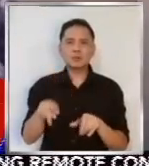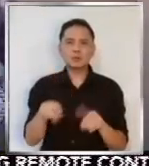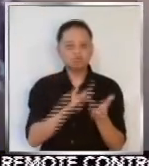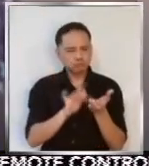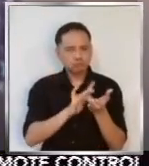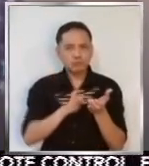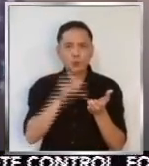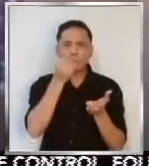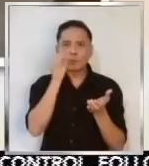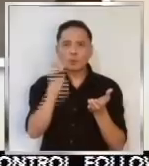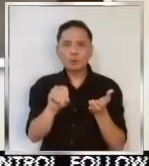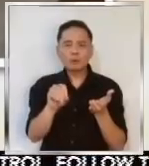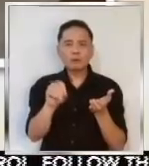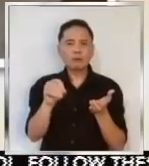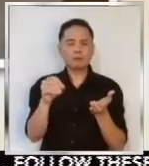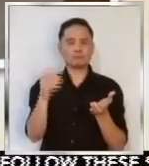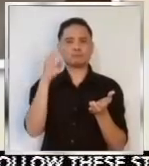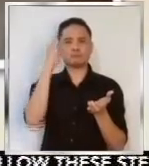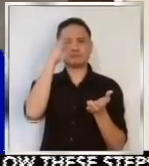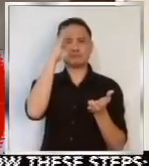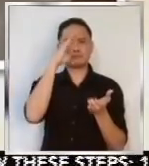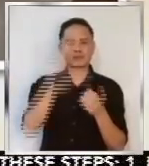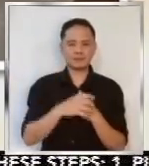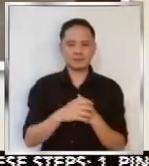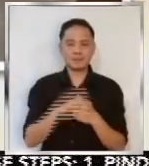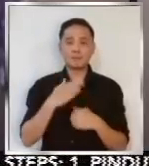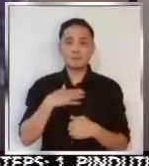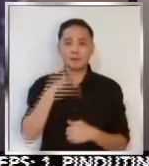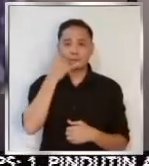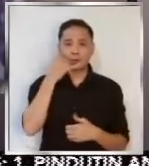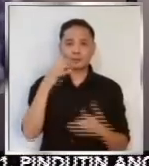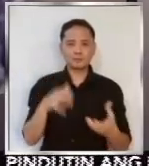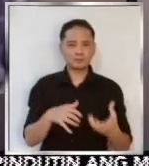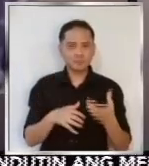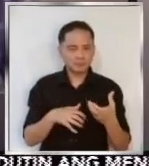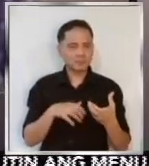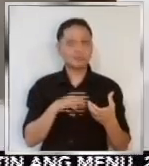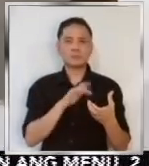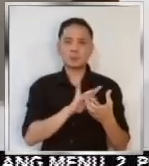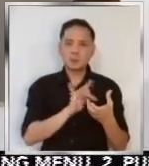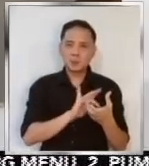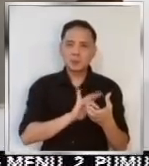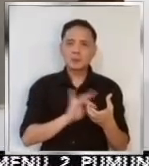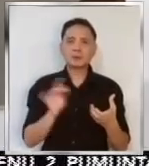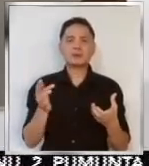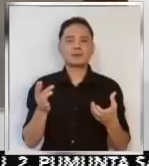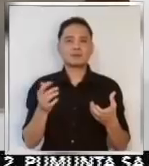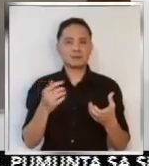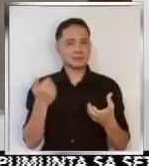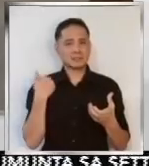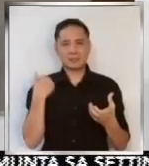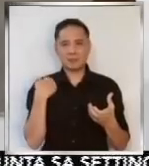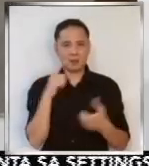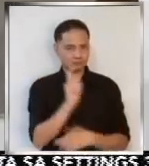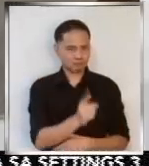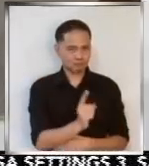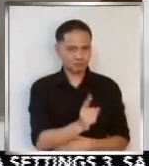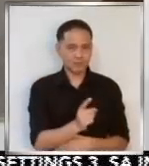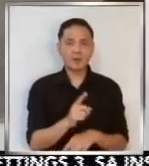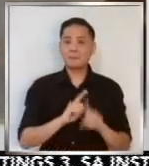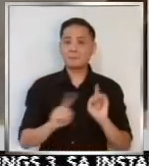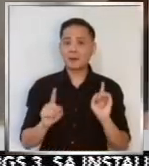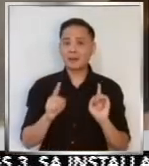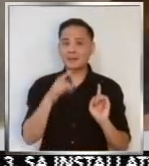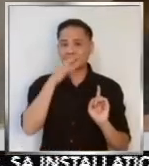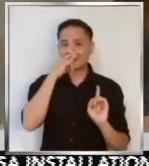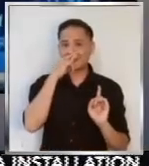nang hiniram niya ang phone. Yun, nagkatao na pagsiram niya, hindi siya nasabihan. Laking tuwa naman daw ng bata nang dumating ang